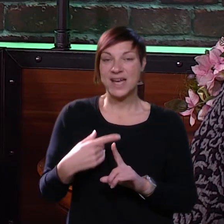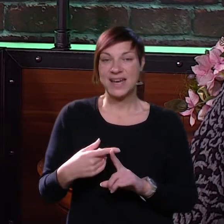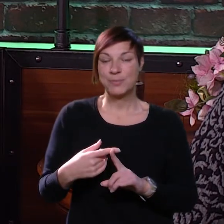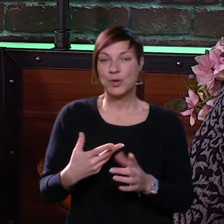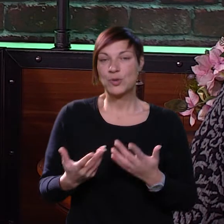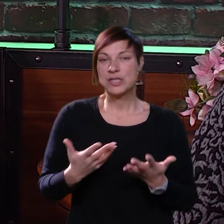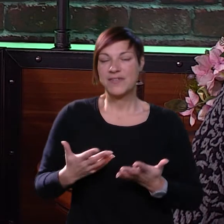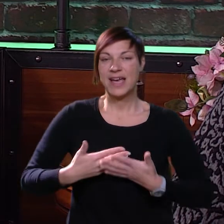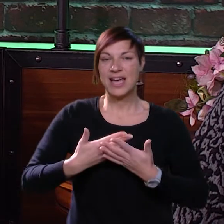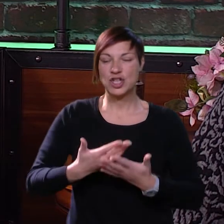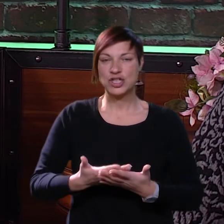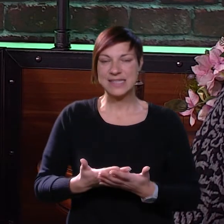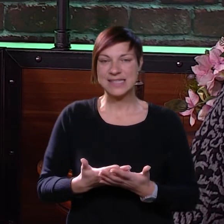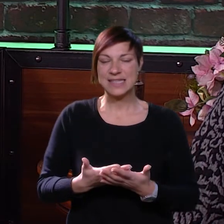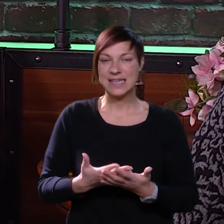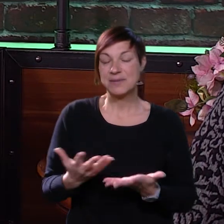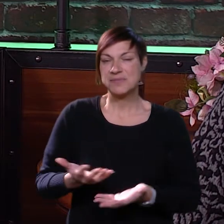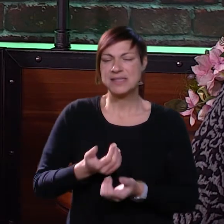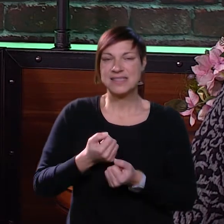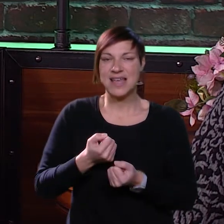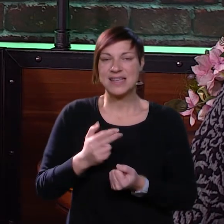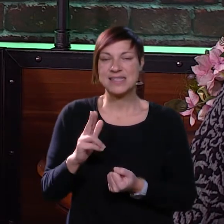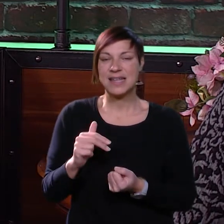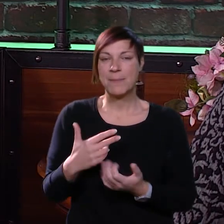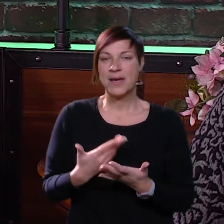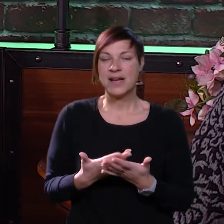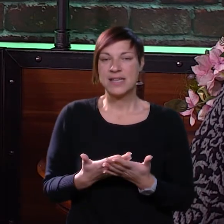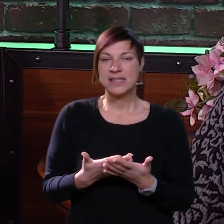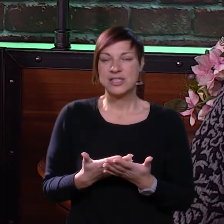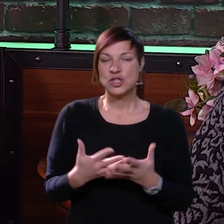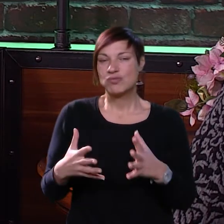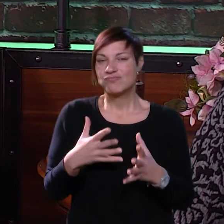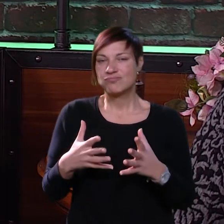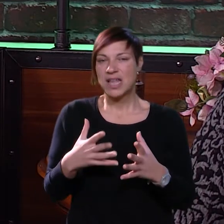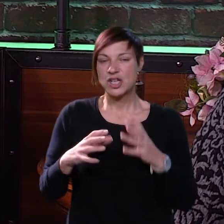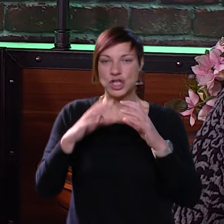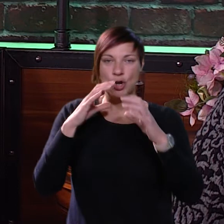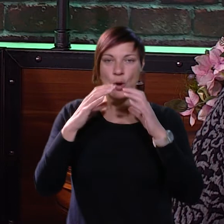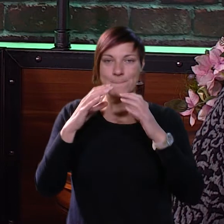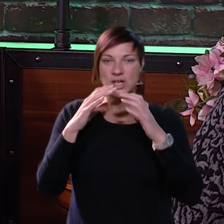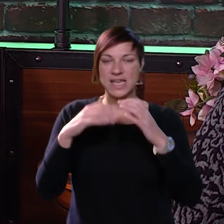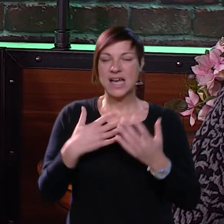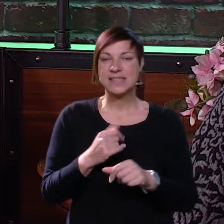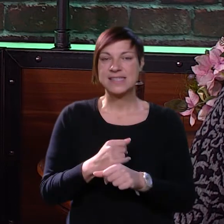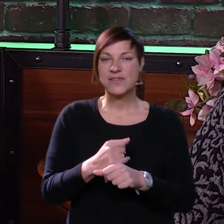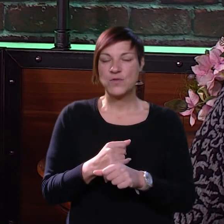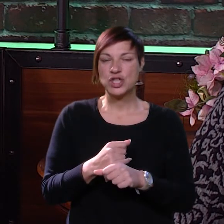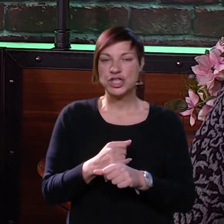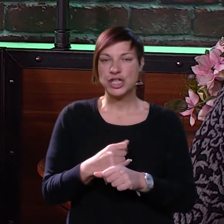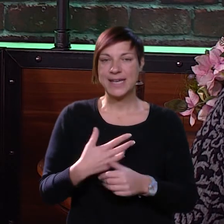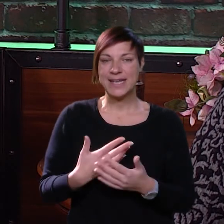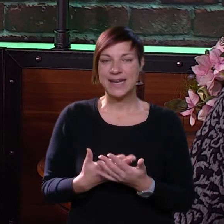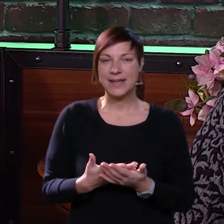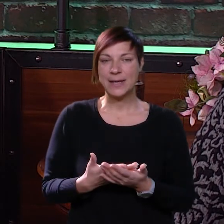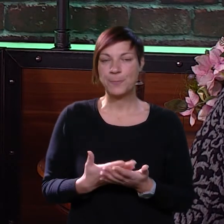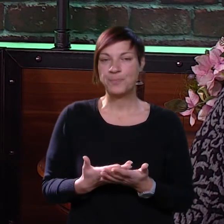i vrline i kako s njim se snalaziti, imali su svoj neki način komunikacije i